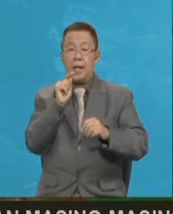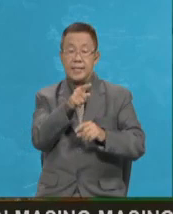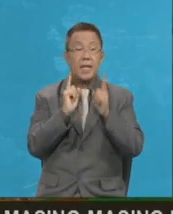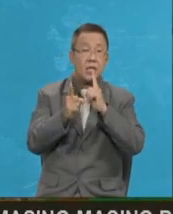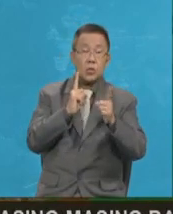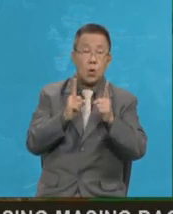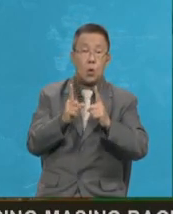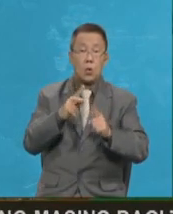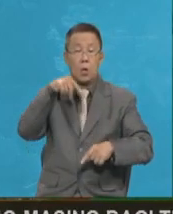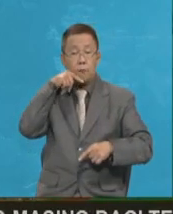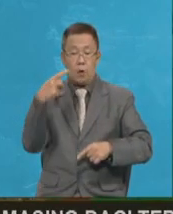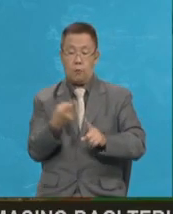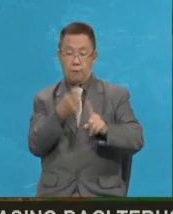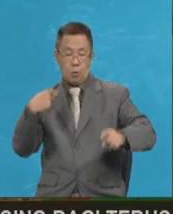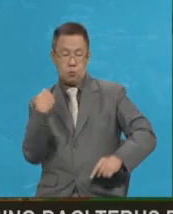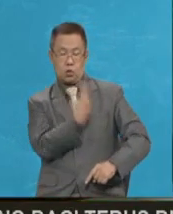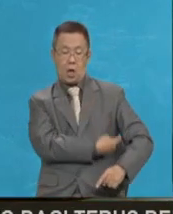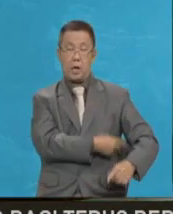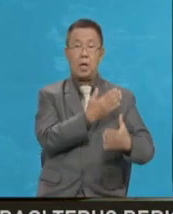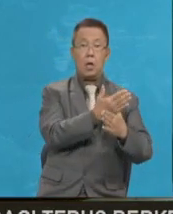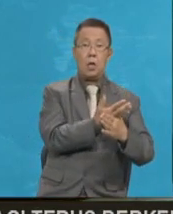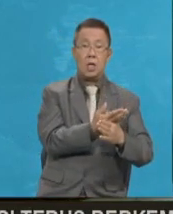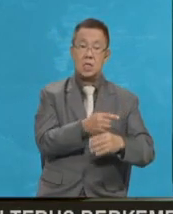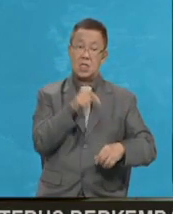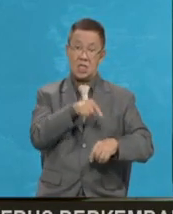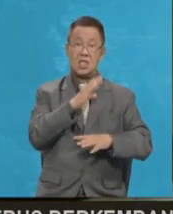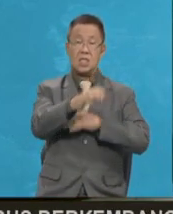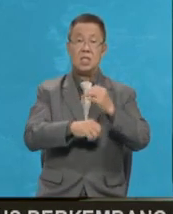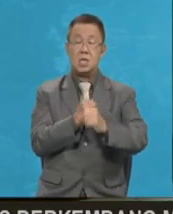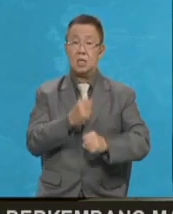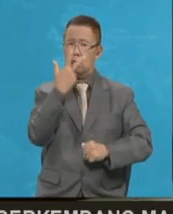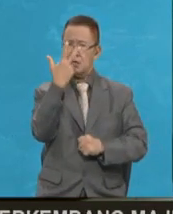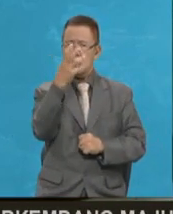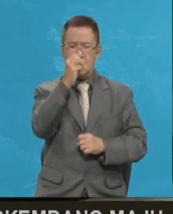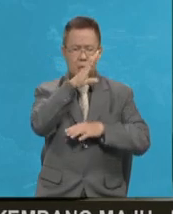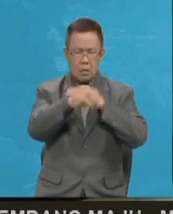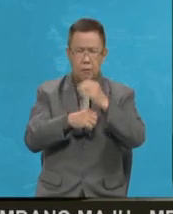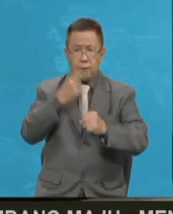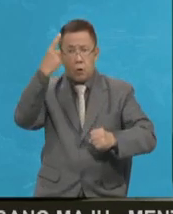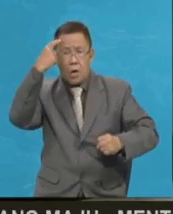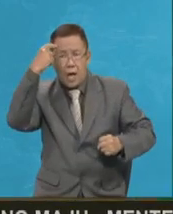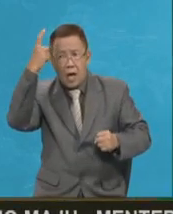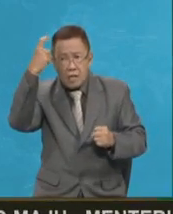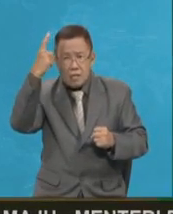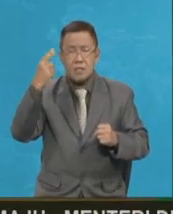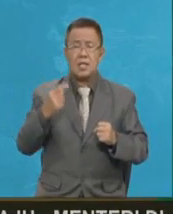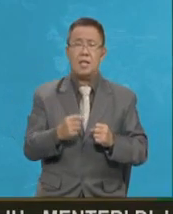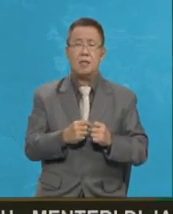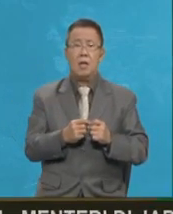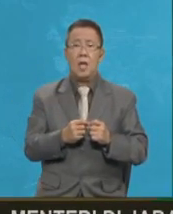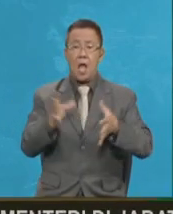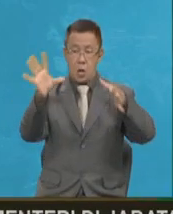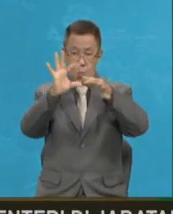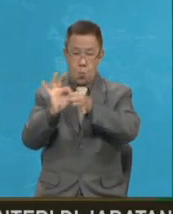nya pun yang terutama your mengungsikan tahun ini merupakan 30 tahun memperingati hubungan diplomatik antara